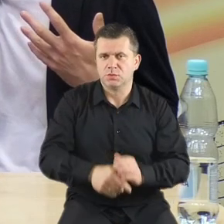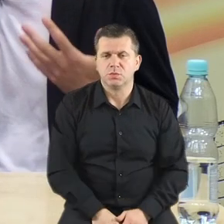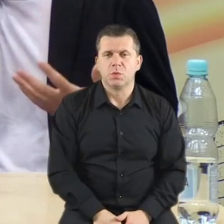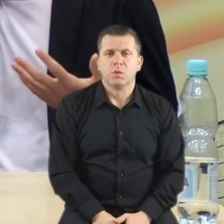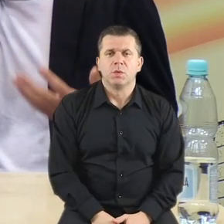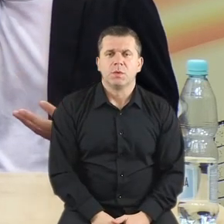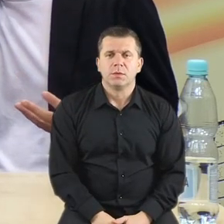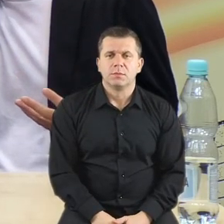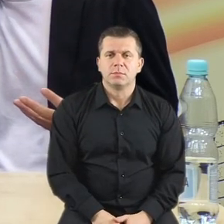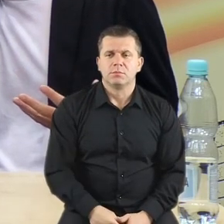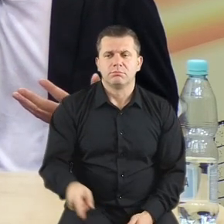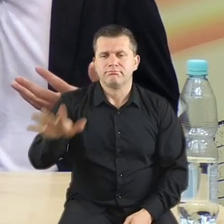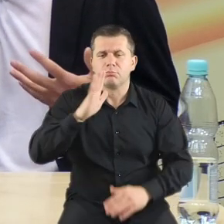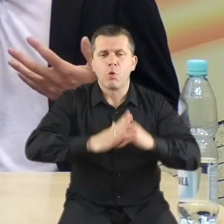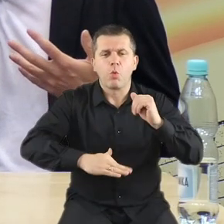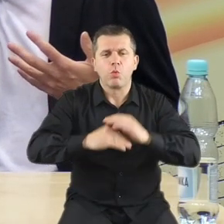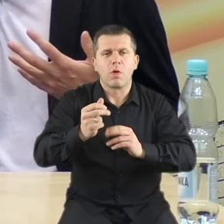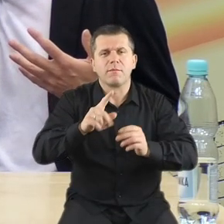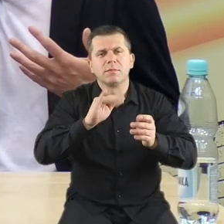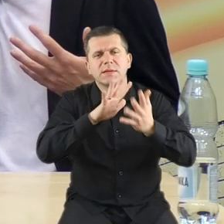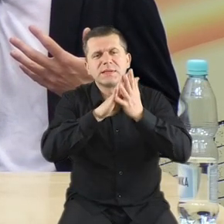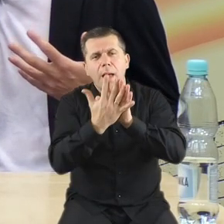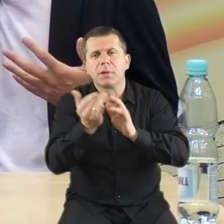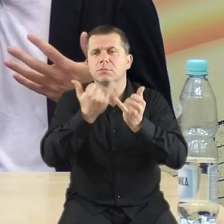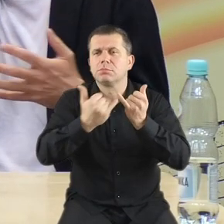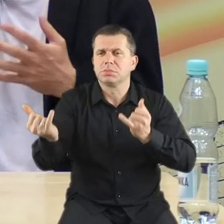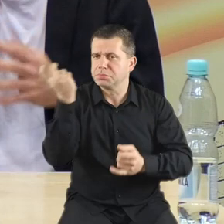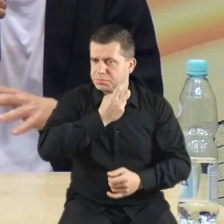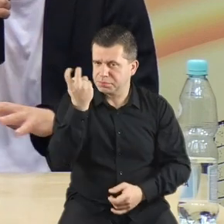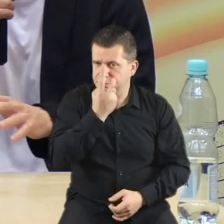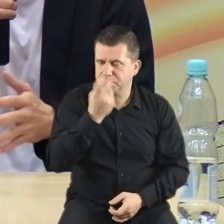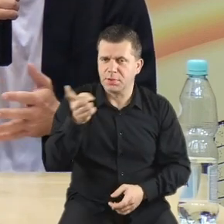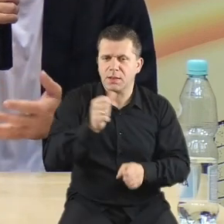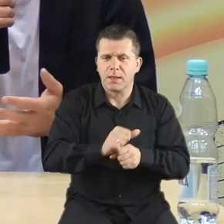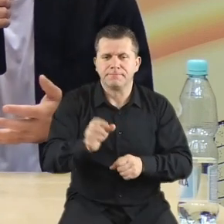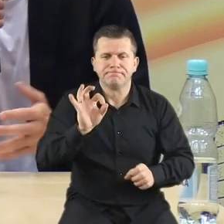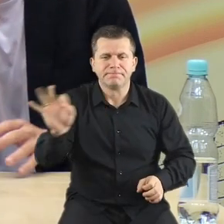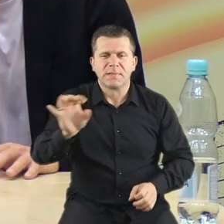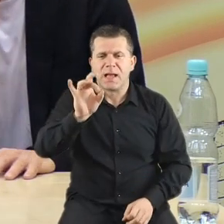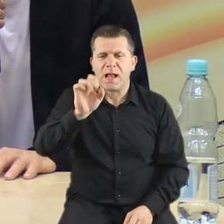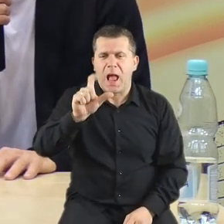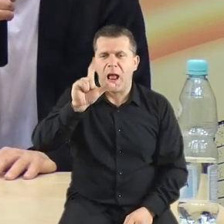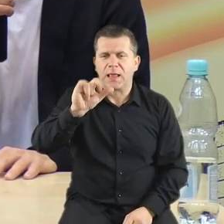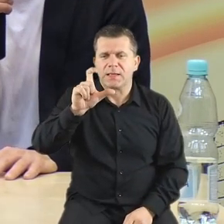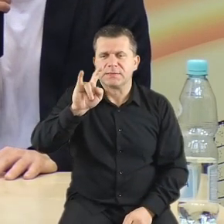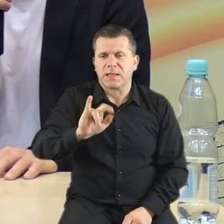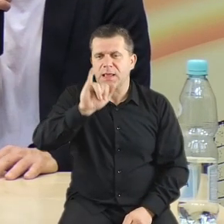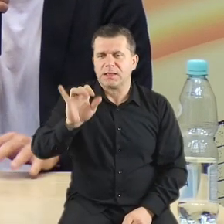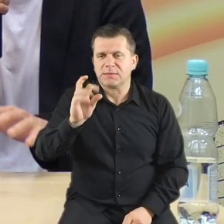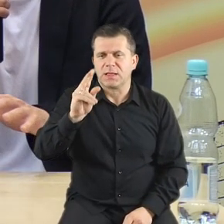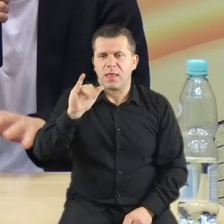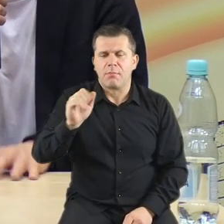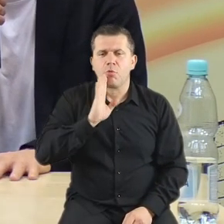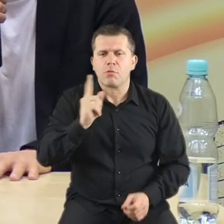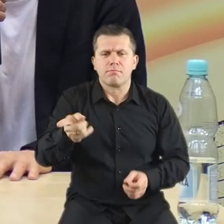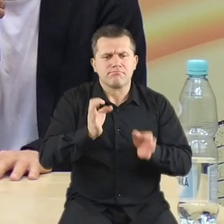z fantastyczną architekturą i wszystko tam jest takie właśnie galicyjskie, poziom porządne. No, te